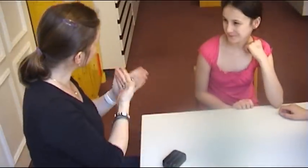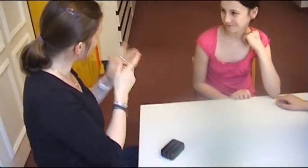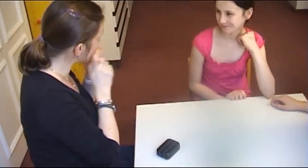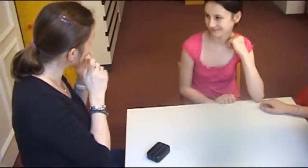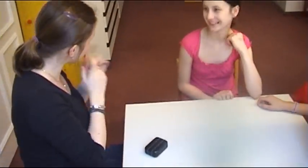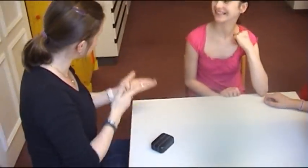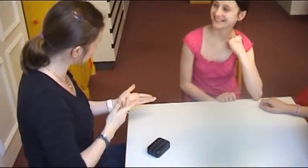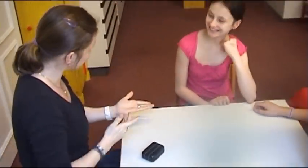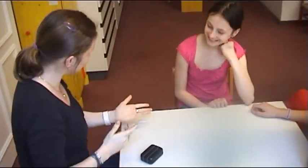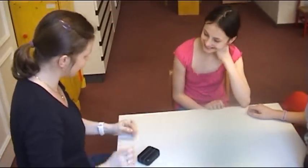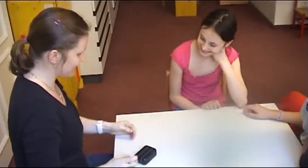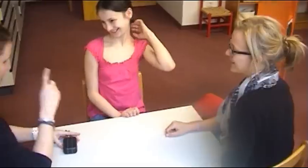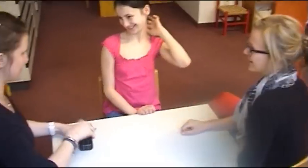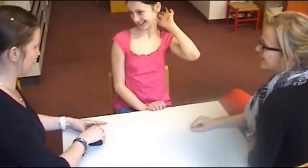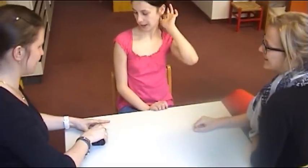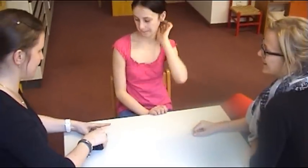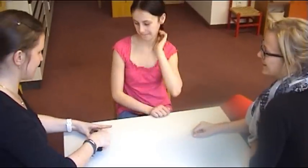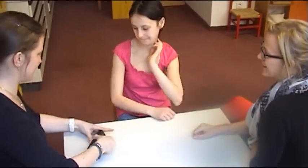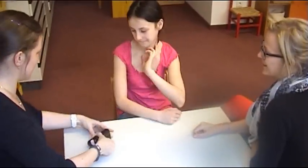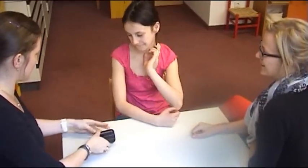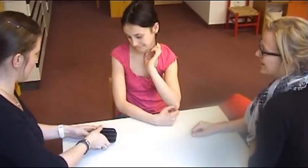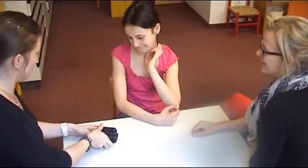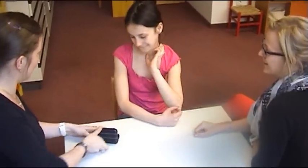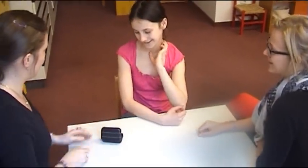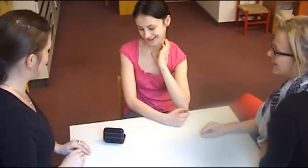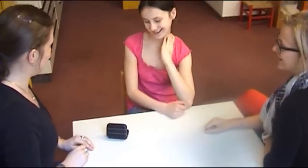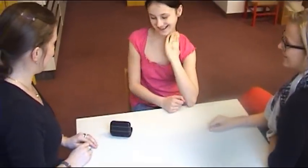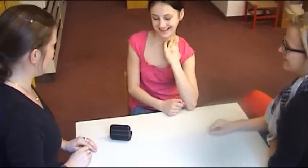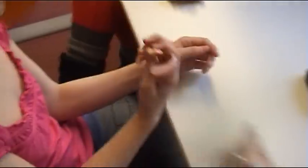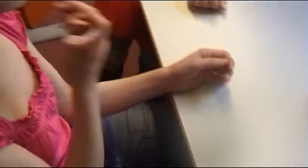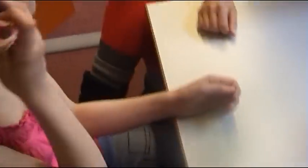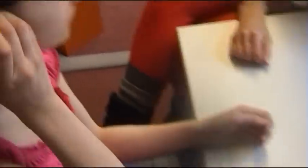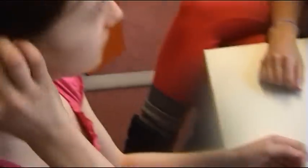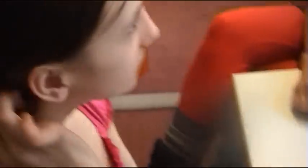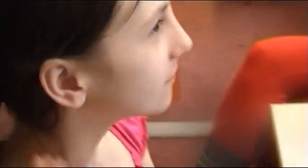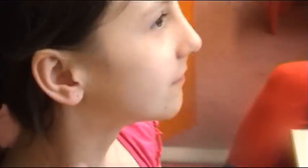du zwei neue Hörgeräte, gell? Pass auf, ich zeig's dir, schau.